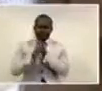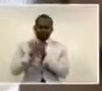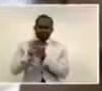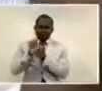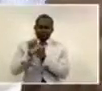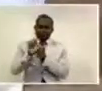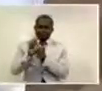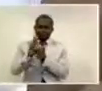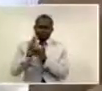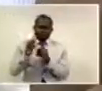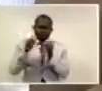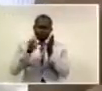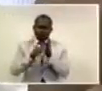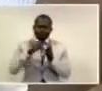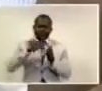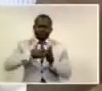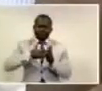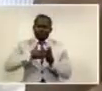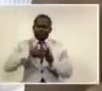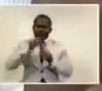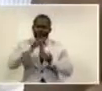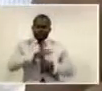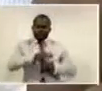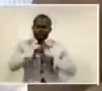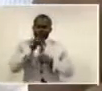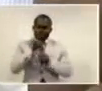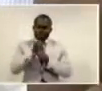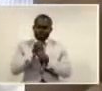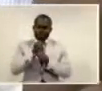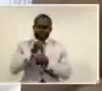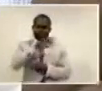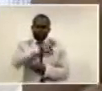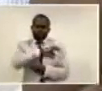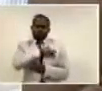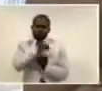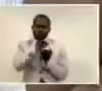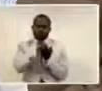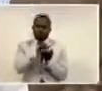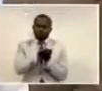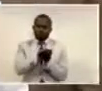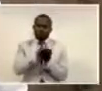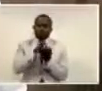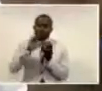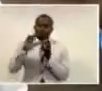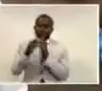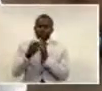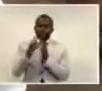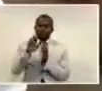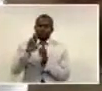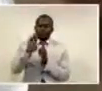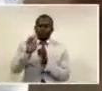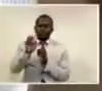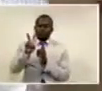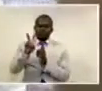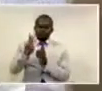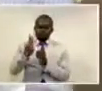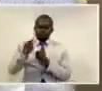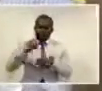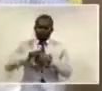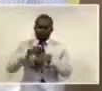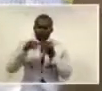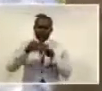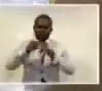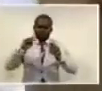Rubavu. Ikibazo cyanjye ni akarengane nakorewe na Unguka Bank Limited ishami rya Rubavu. Ubwo